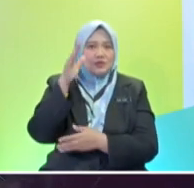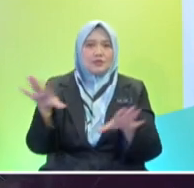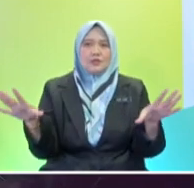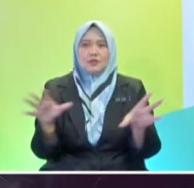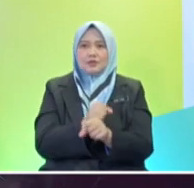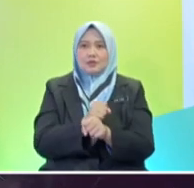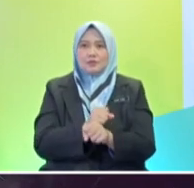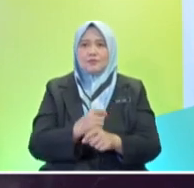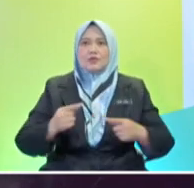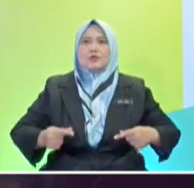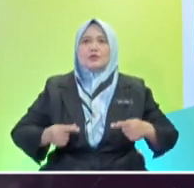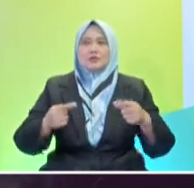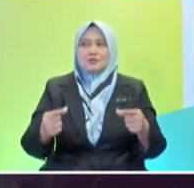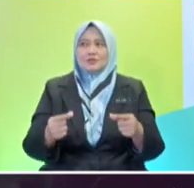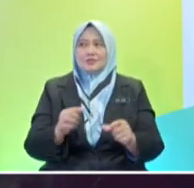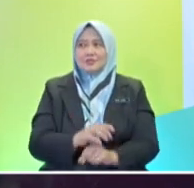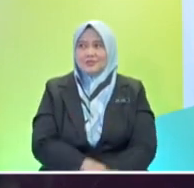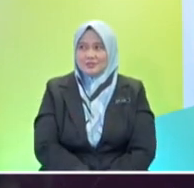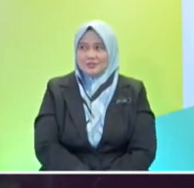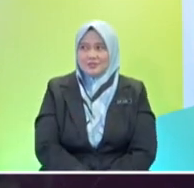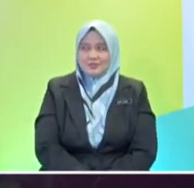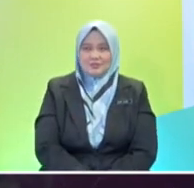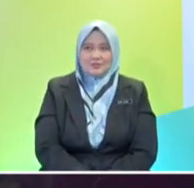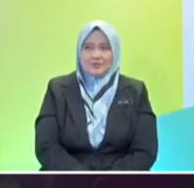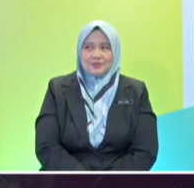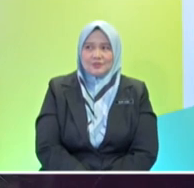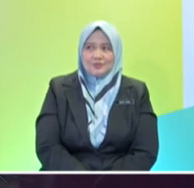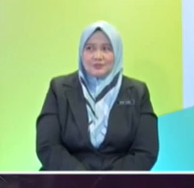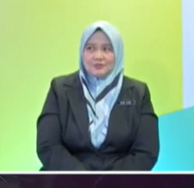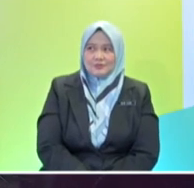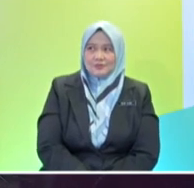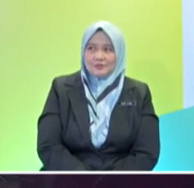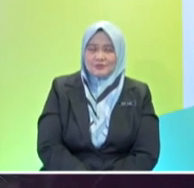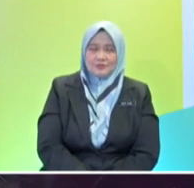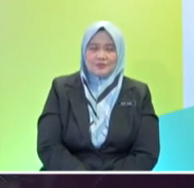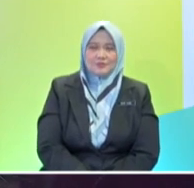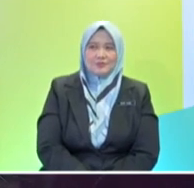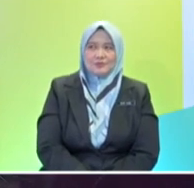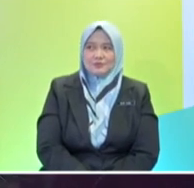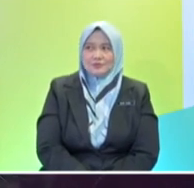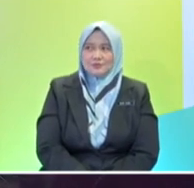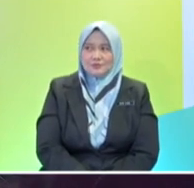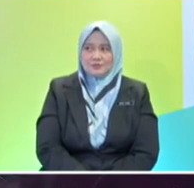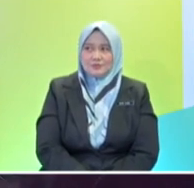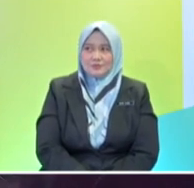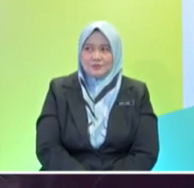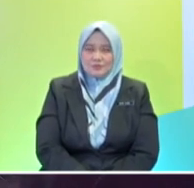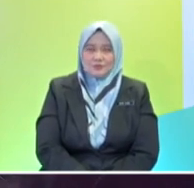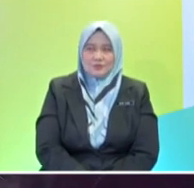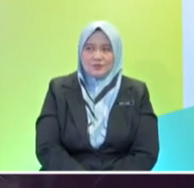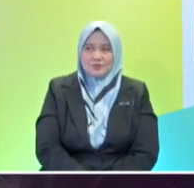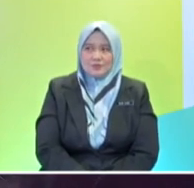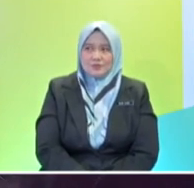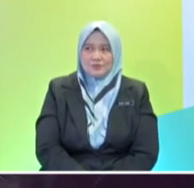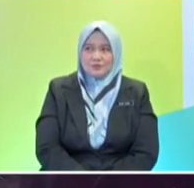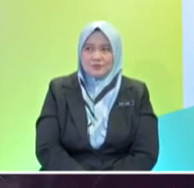Mira dua binatang dalam carta kajaran ini. Wow. Dua haiwan. Okey. Yang pertama cikgu bagi ini.